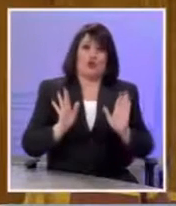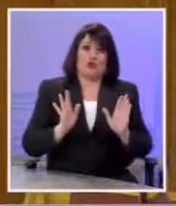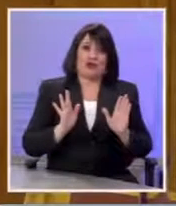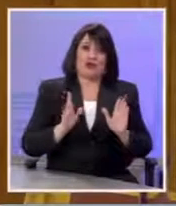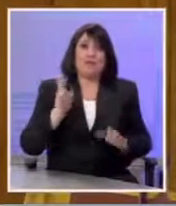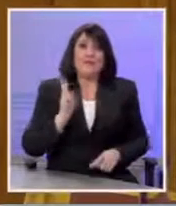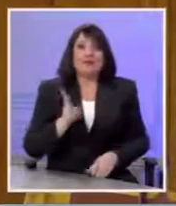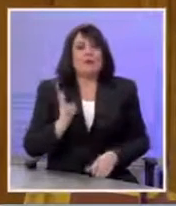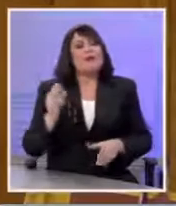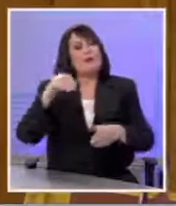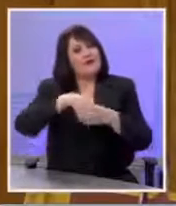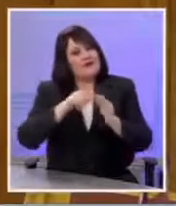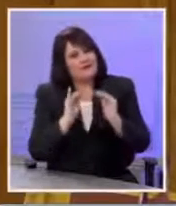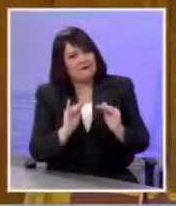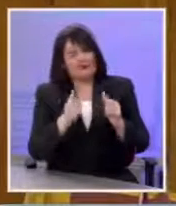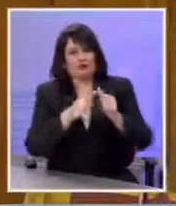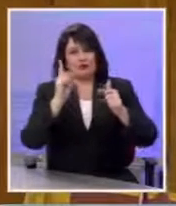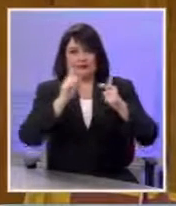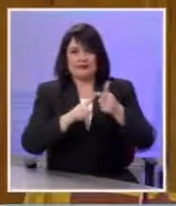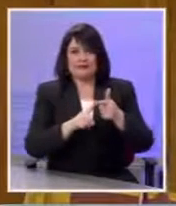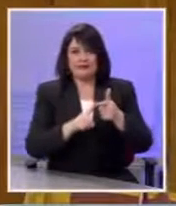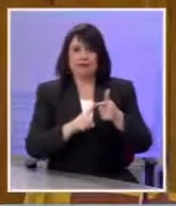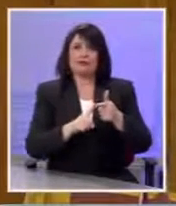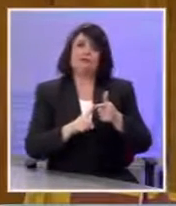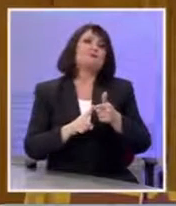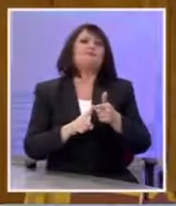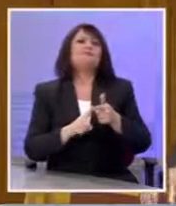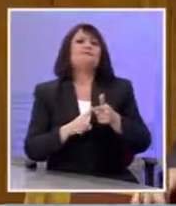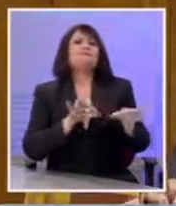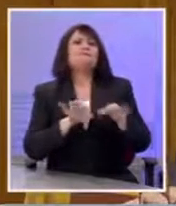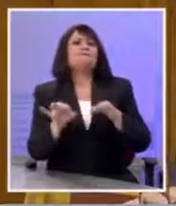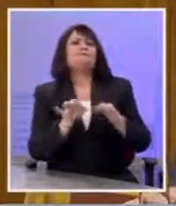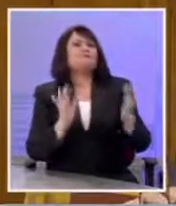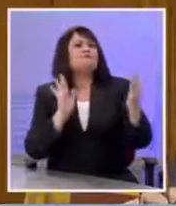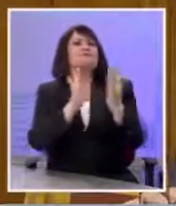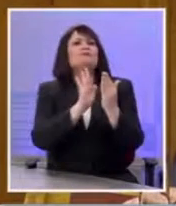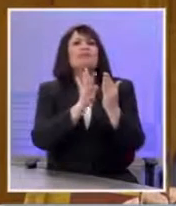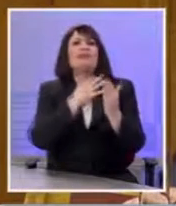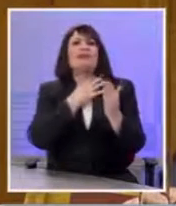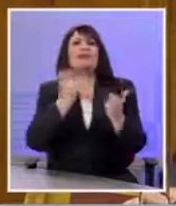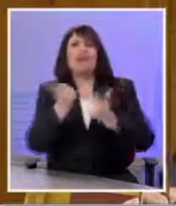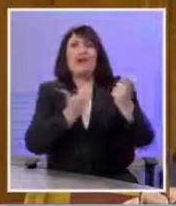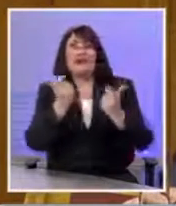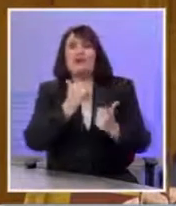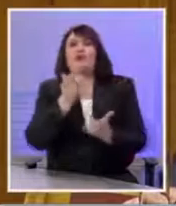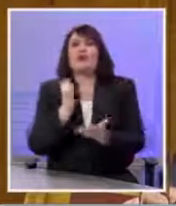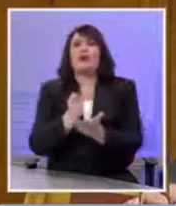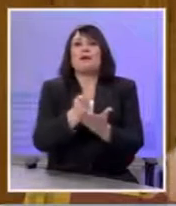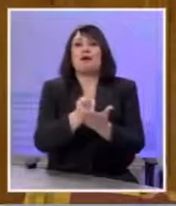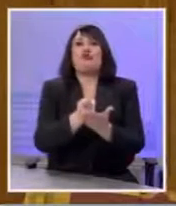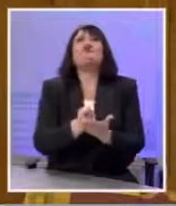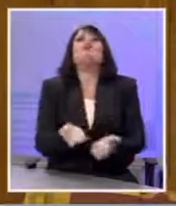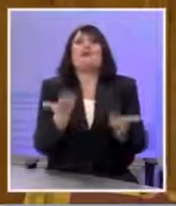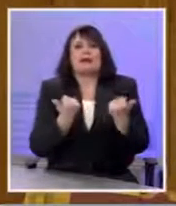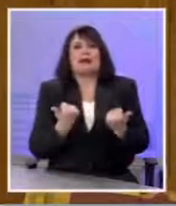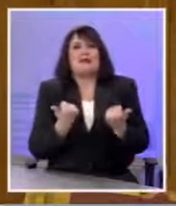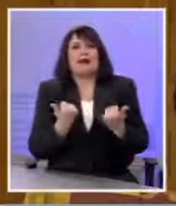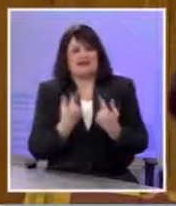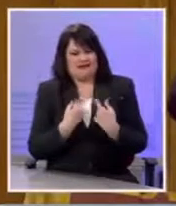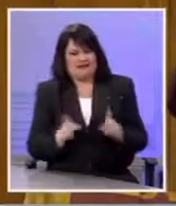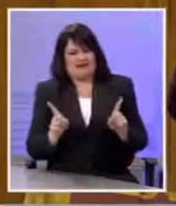κινδύνους, δεύτερον δεν συνοδεύτηκαν από ένα σχέδιο αντιμετώπισης των κόκκινων δανείων, και είναι παράδοξο να μιλούμε